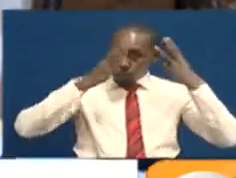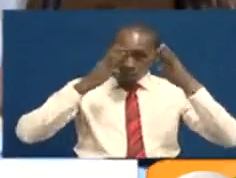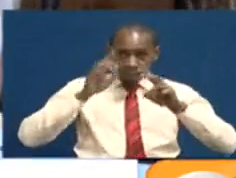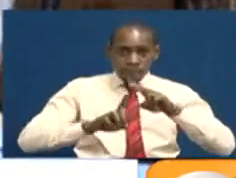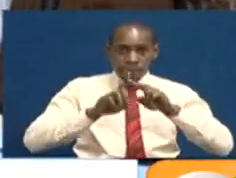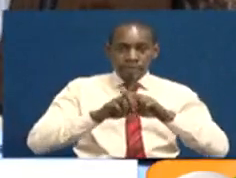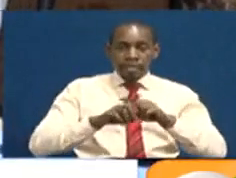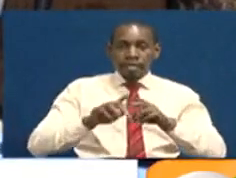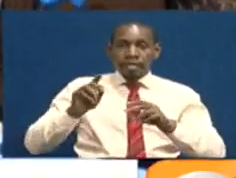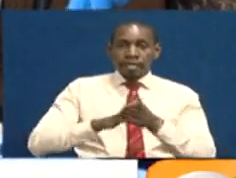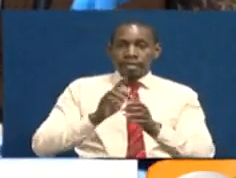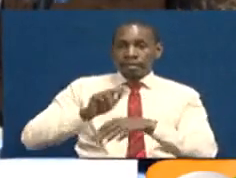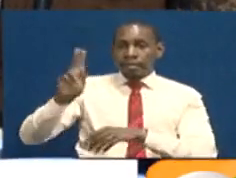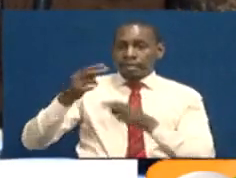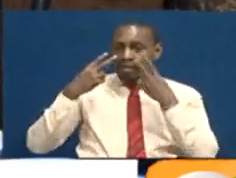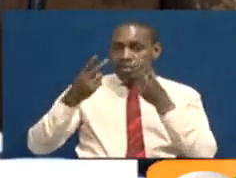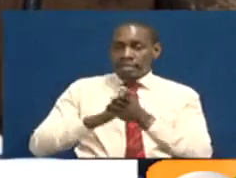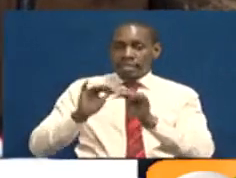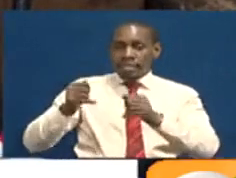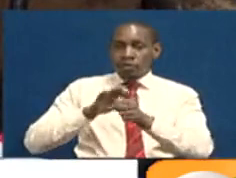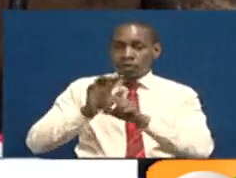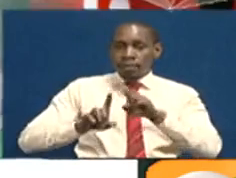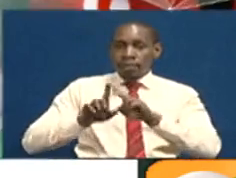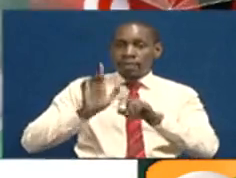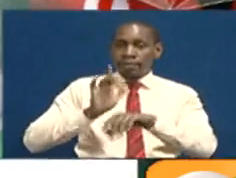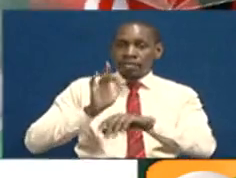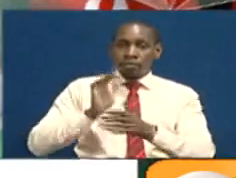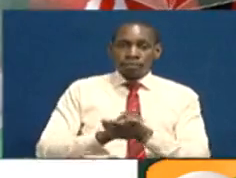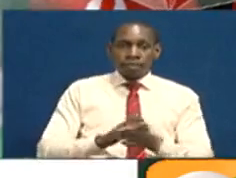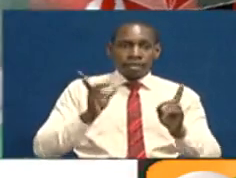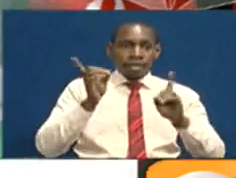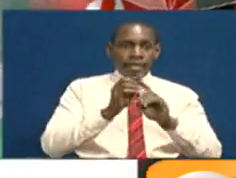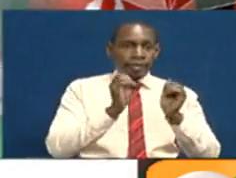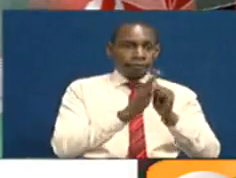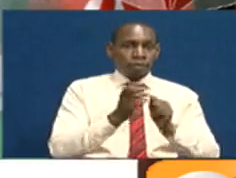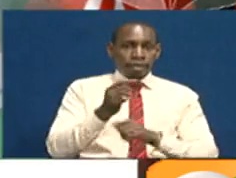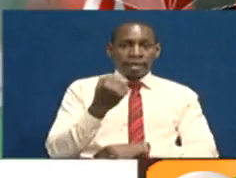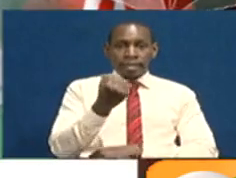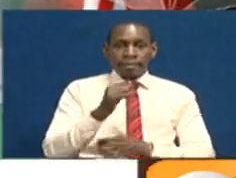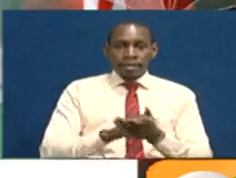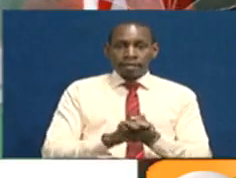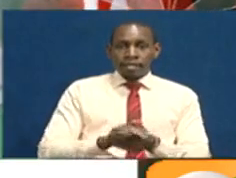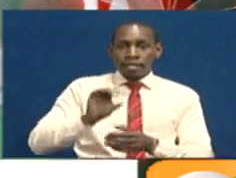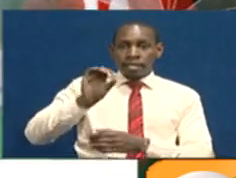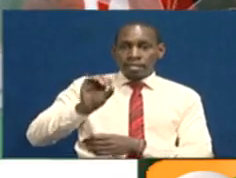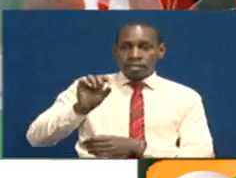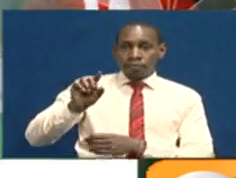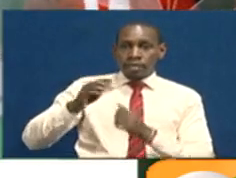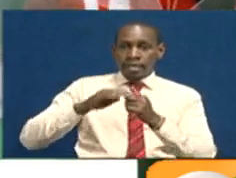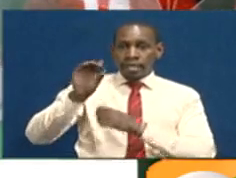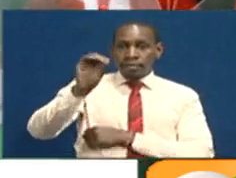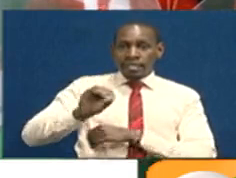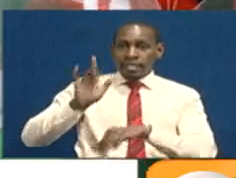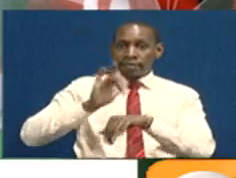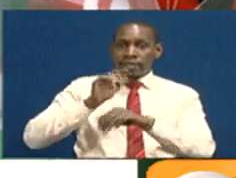wasiwasi waendapo Kenya inashuhudia wimbi jipya la maambukizi. Tarehe 18 mwezi huu, asilimia 0.9